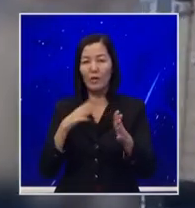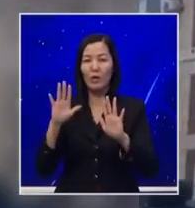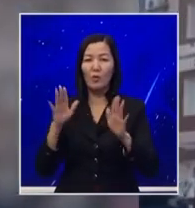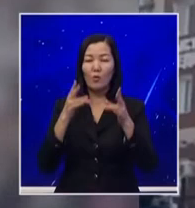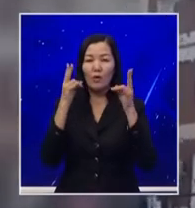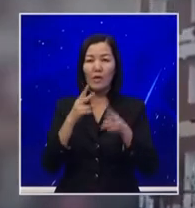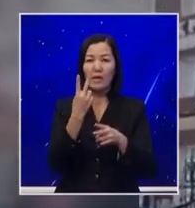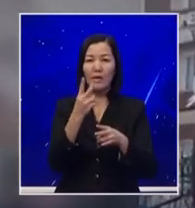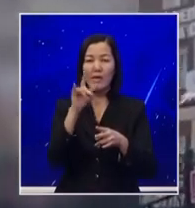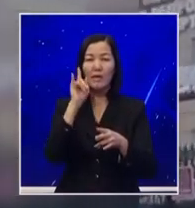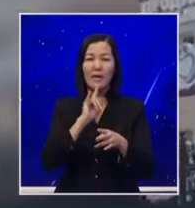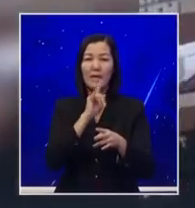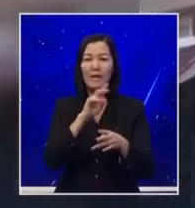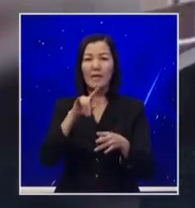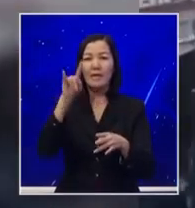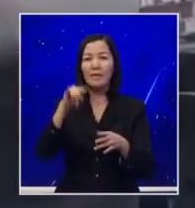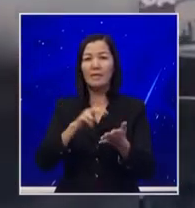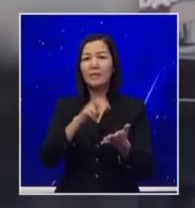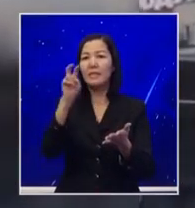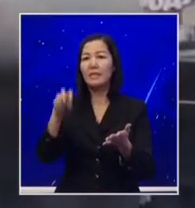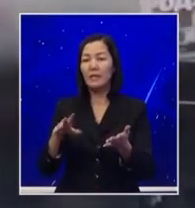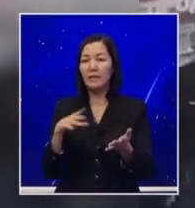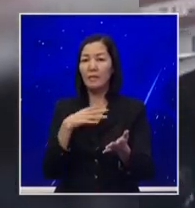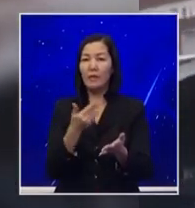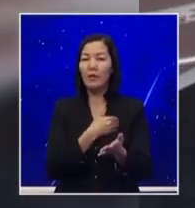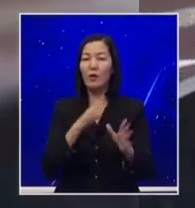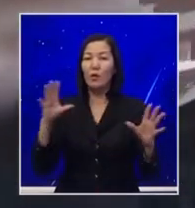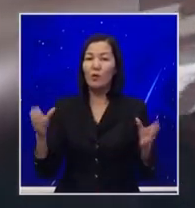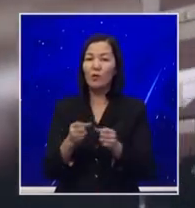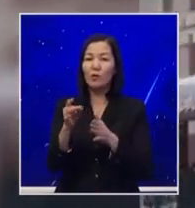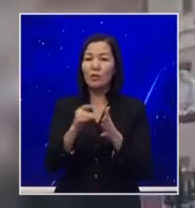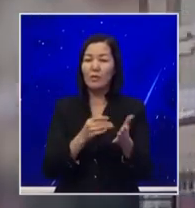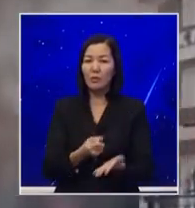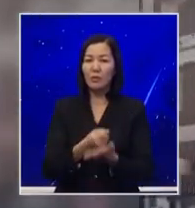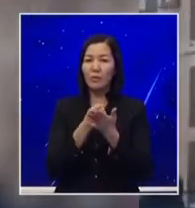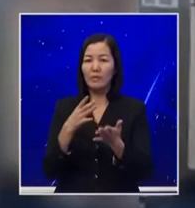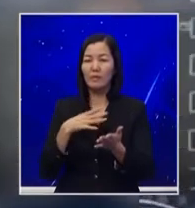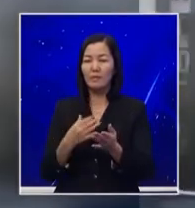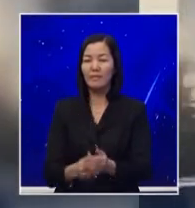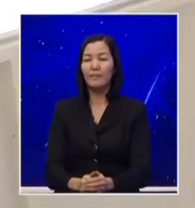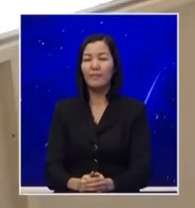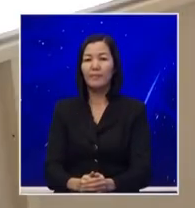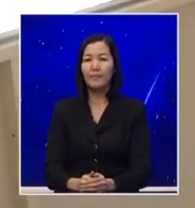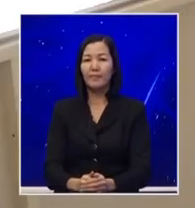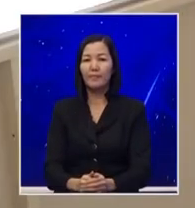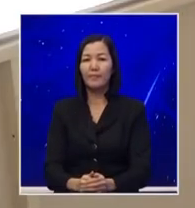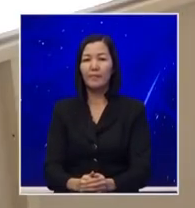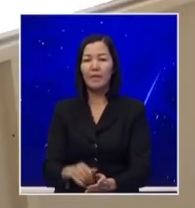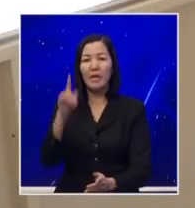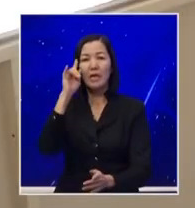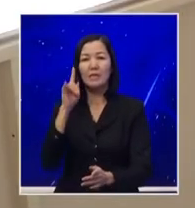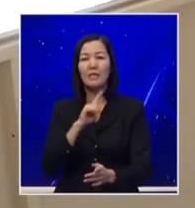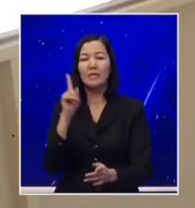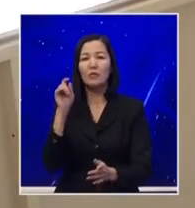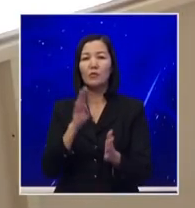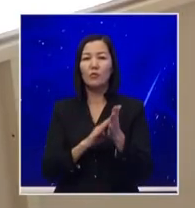2 әйел терезеден секіріп кетуге ұмтылған. Абырой болғанда құтқарушылар дереу азаматтарды эвакуациялады. Ал елімізде